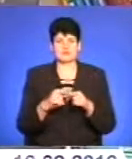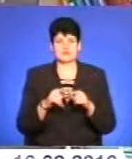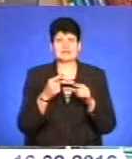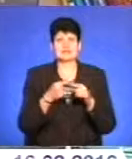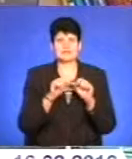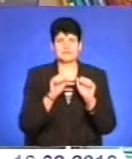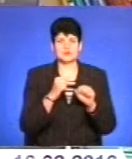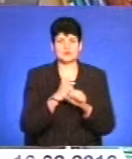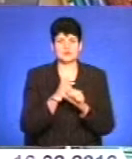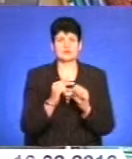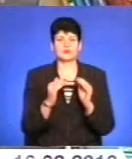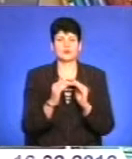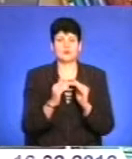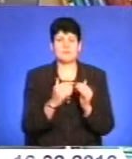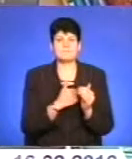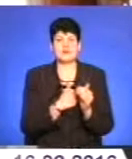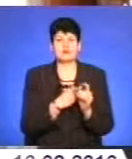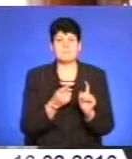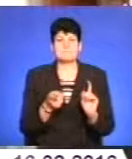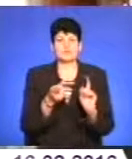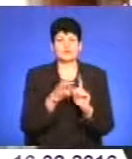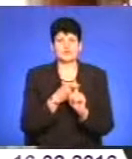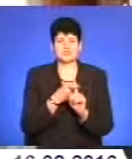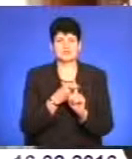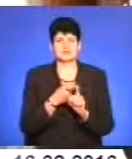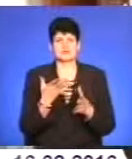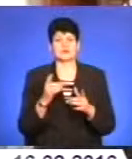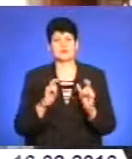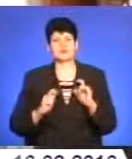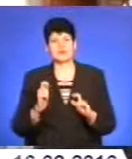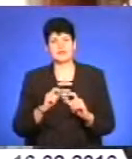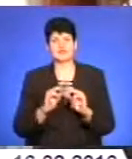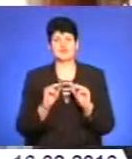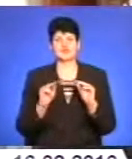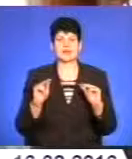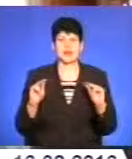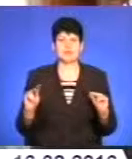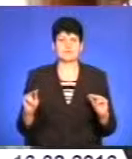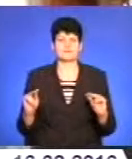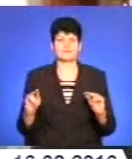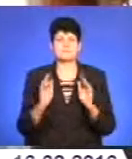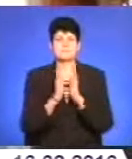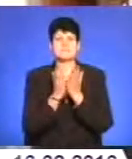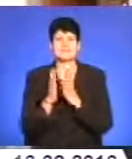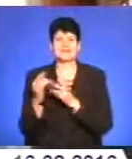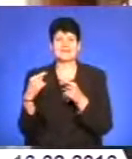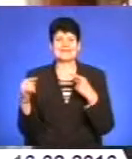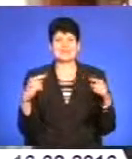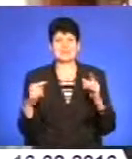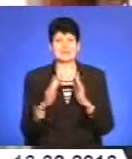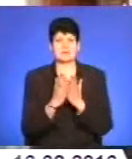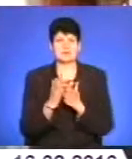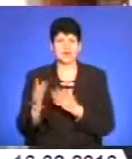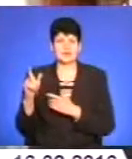робити вдома. Бажано підключатися до начитки книг студентам, вчителям, бібліотекарям інших